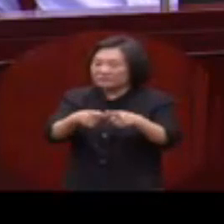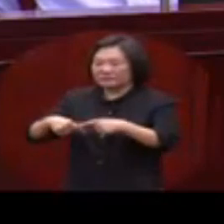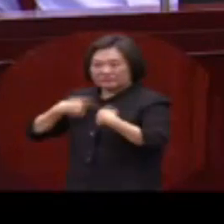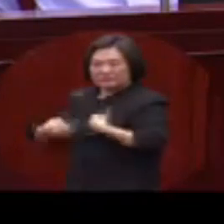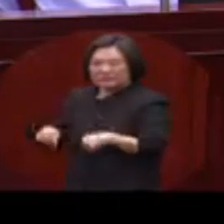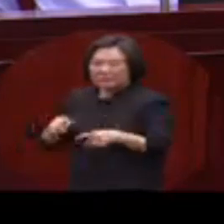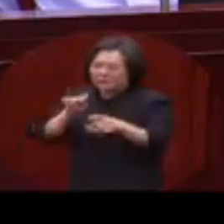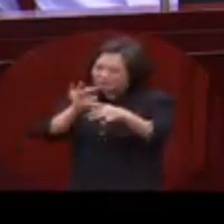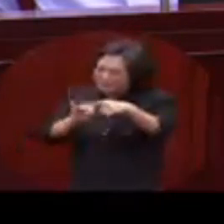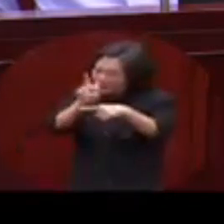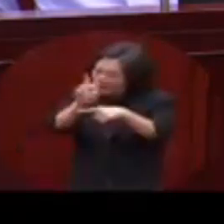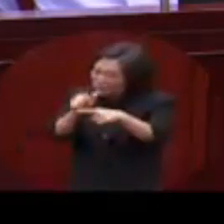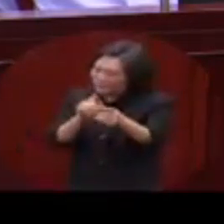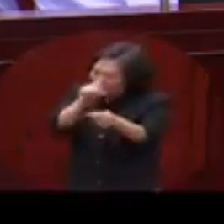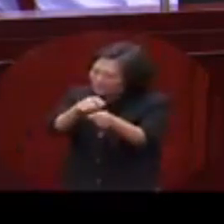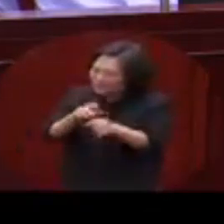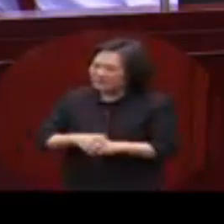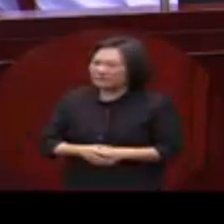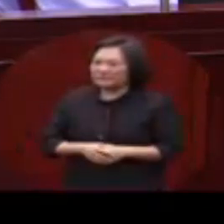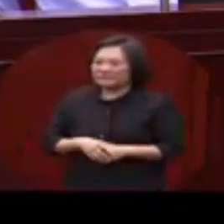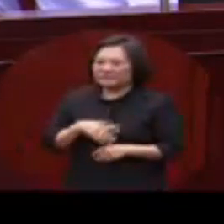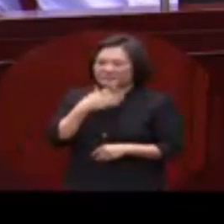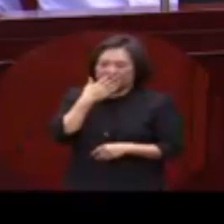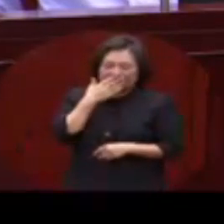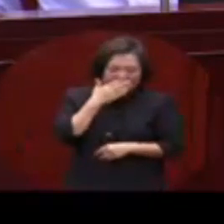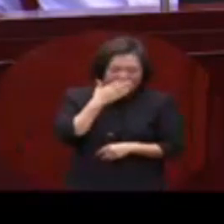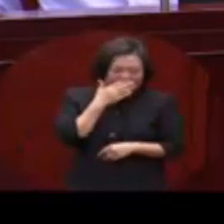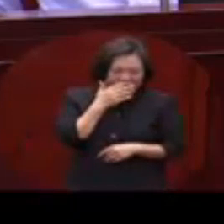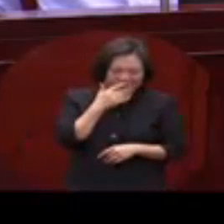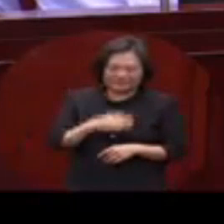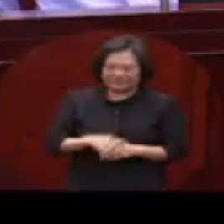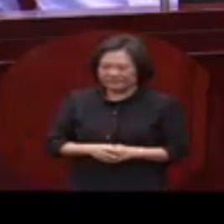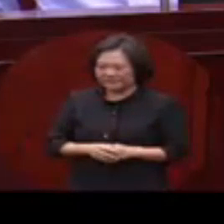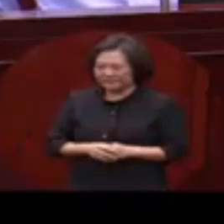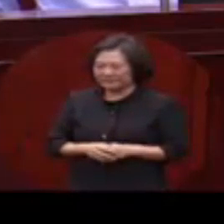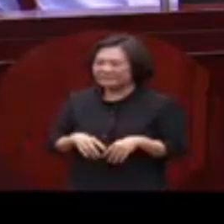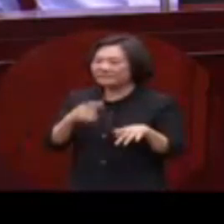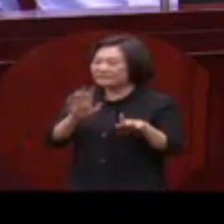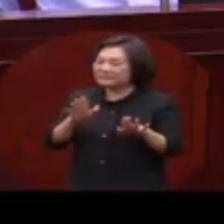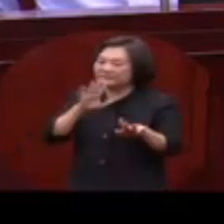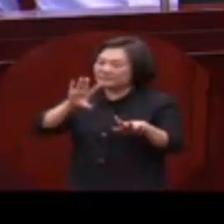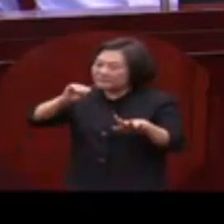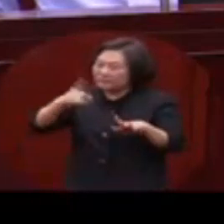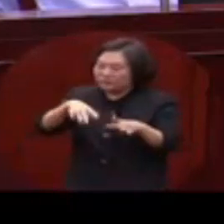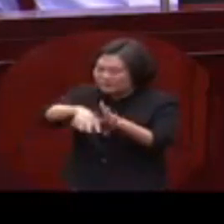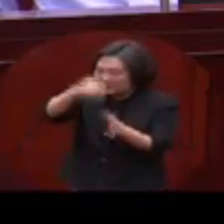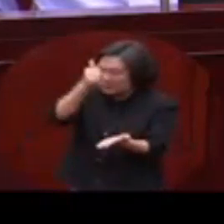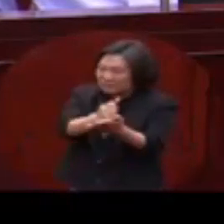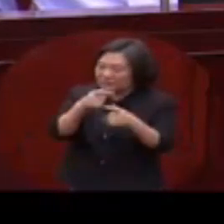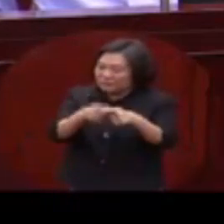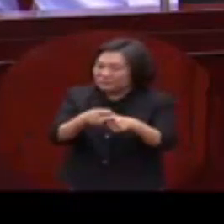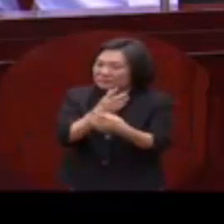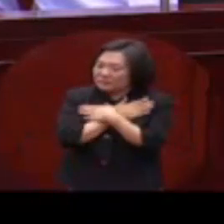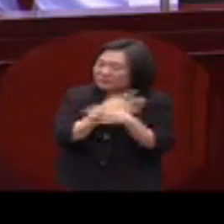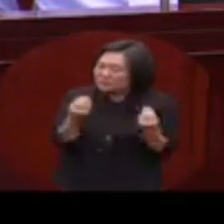70%的啊，至于怎么做，我们还是会想办法去处理。在还没处理之前就是万一你没有抽到公幼，我就每学期给